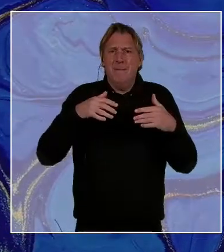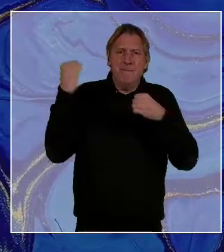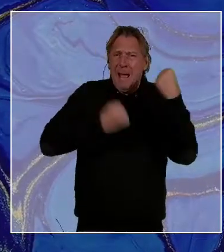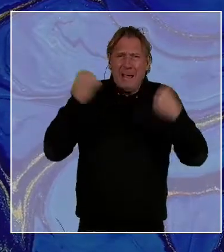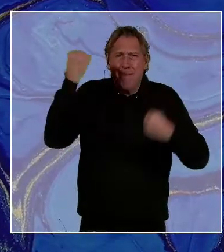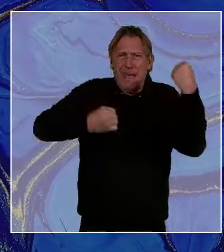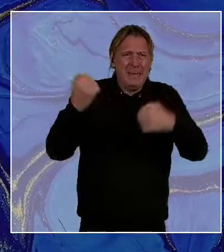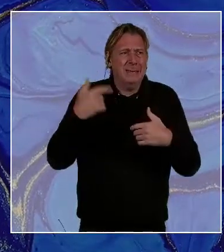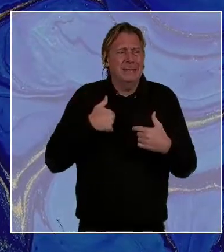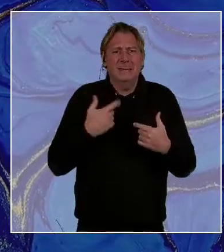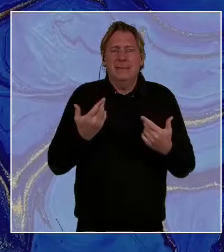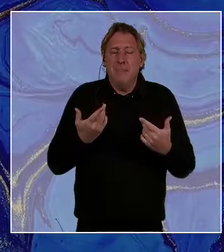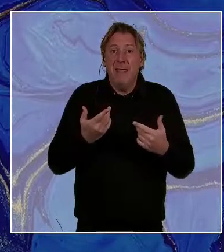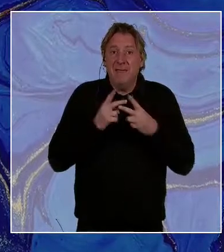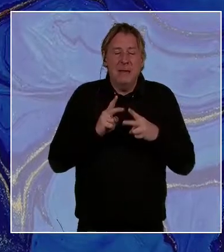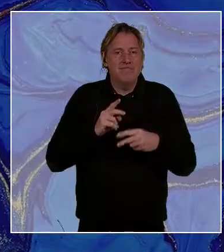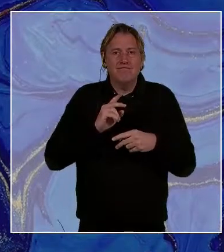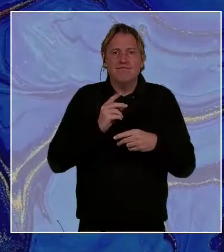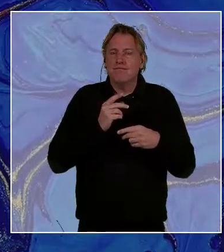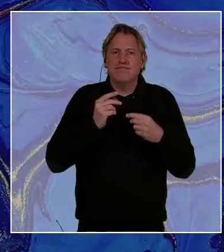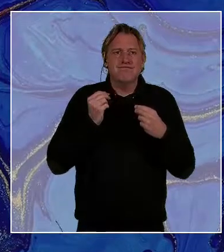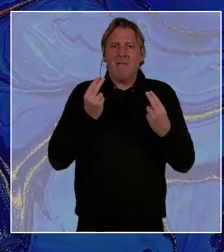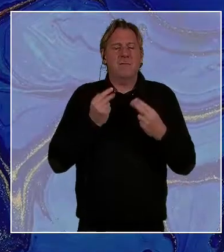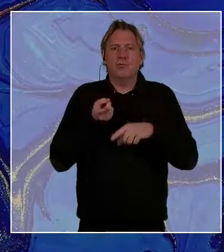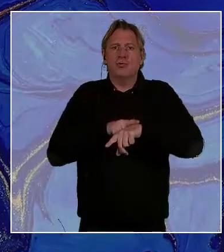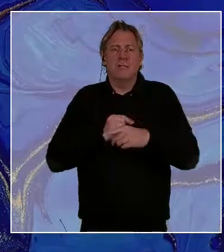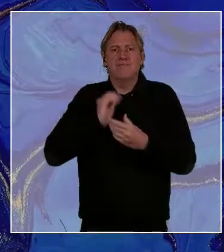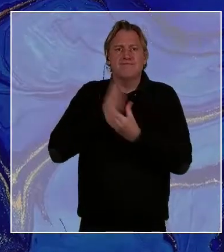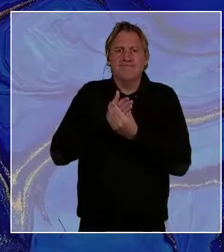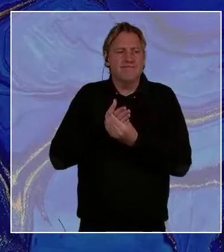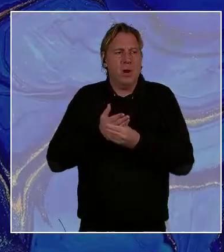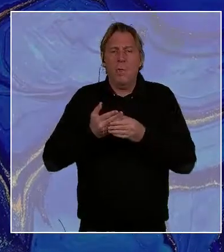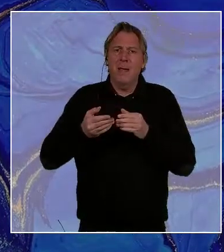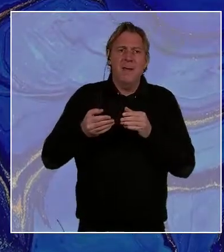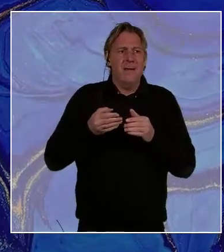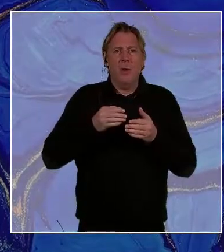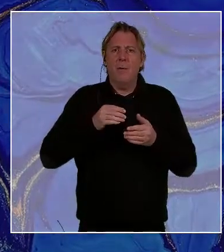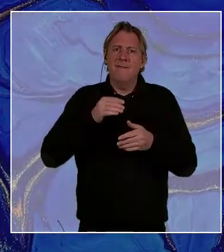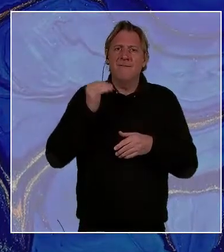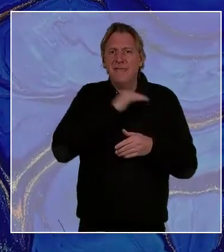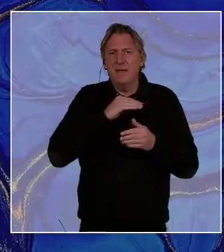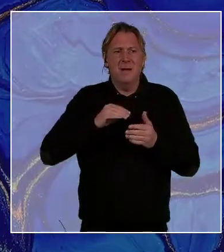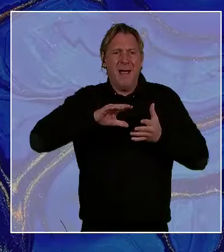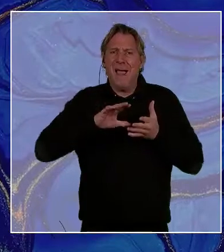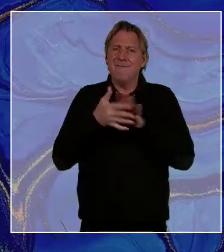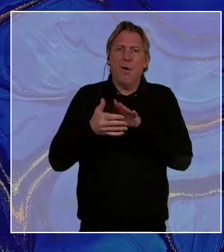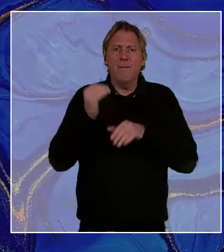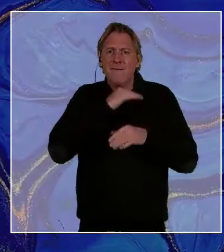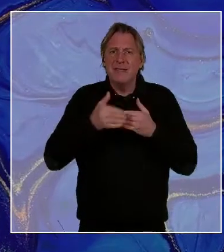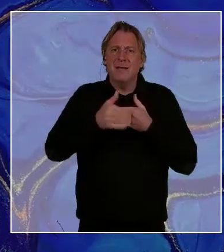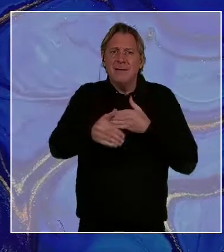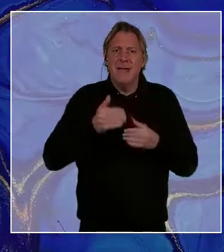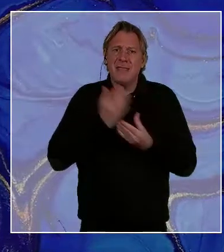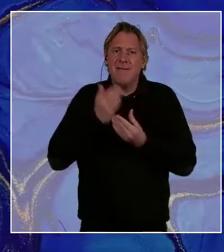également pris des mesures très rapidement pour accélérer des réformes sur le long terme qui étaient souvent déjà